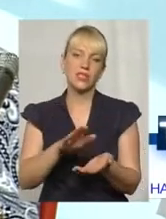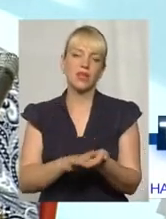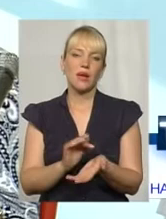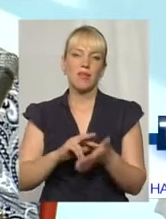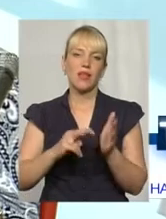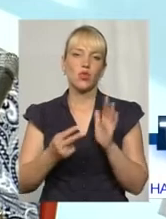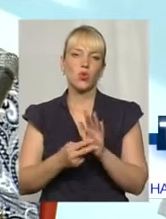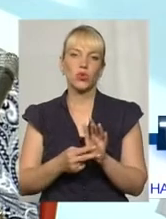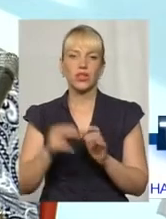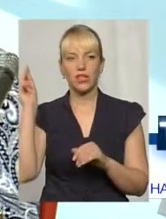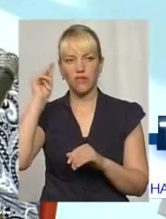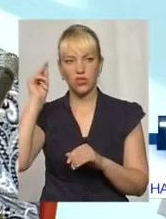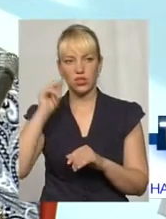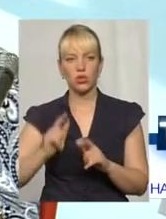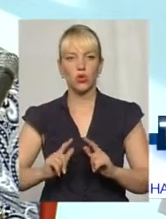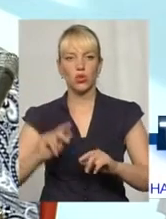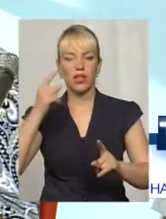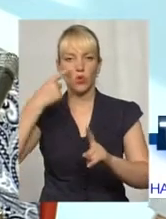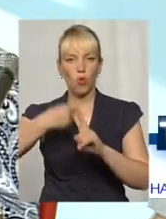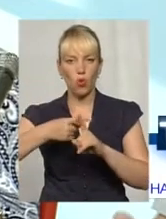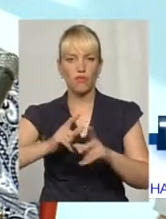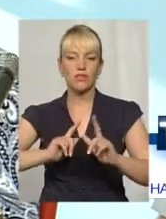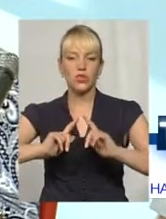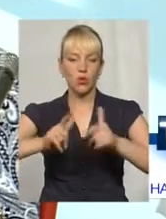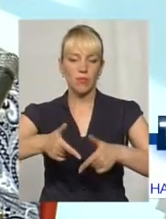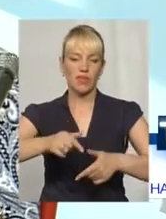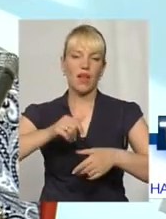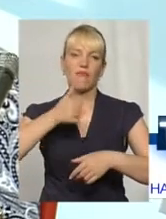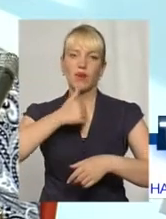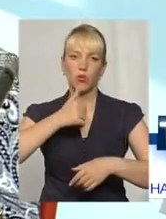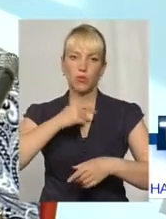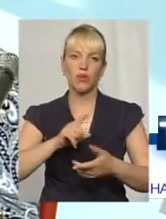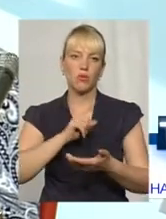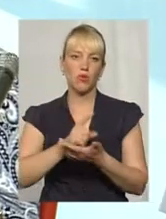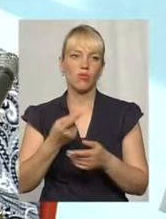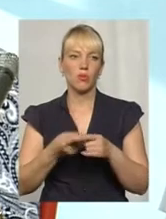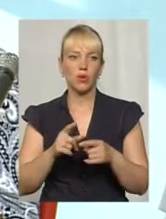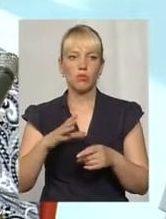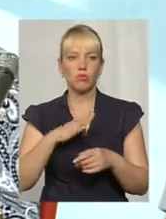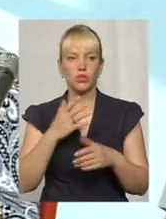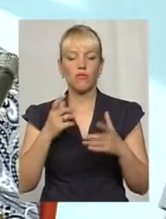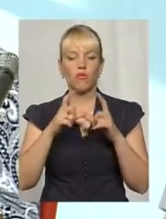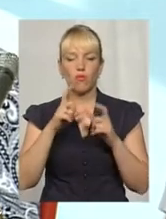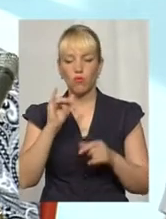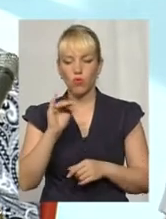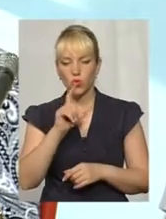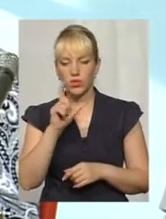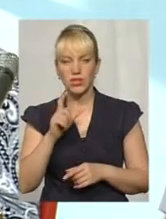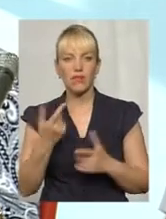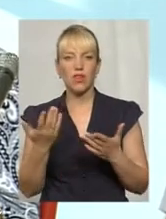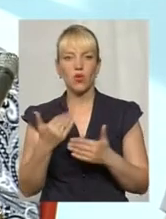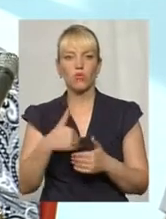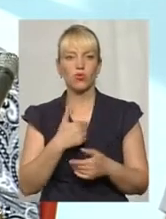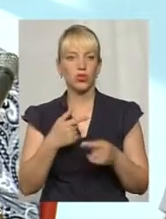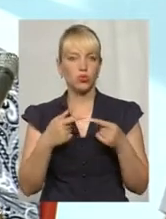навчатися, додаткове вступне випробування. Якщо тобто вона обов'язково здає, має бути той вуз, в якому вона визначилася, що вона хоче вчитися?